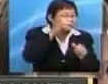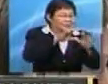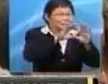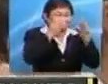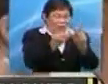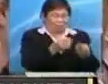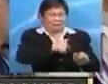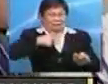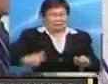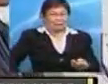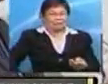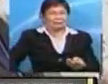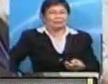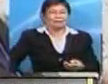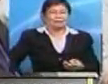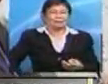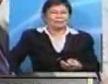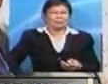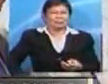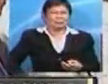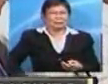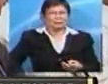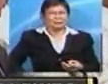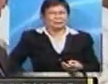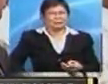mereka tanggungjawab kerana pesawat itu adalah